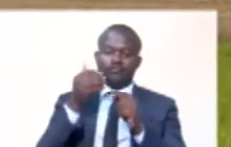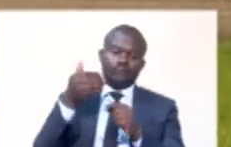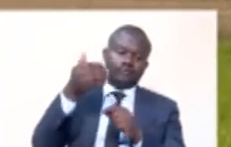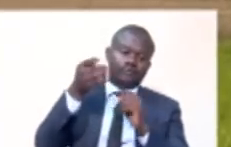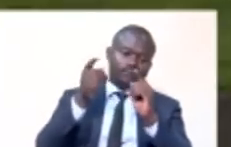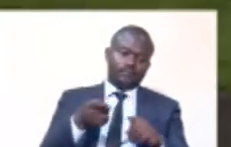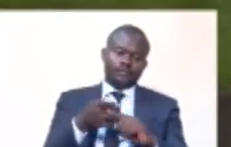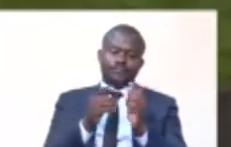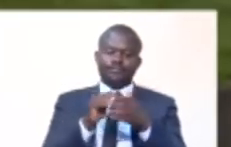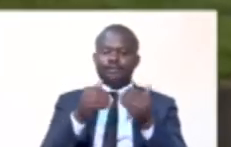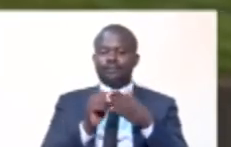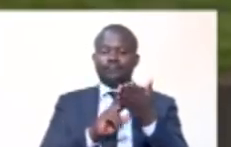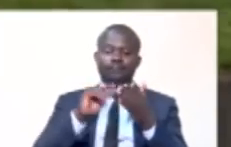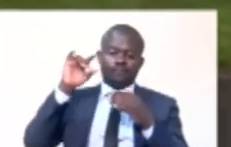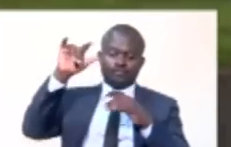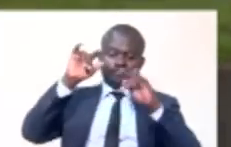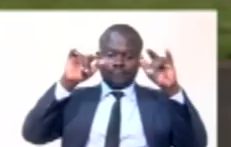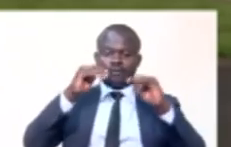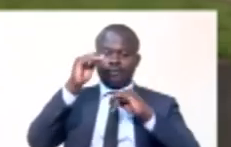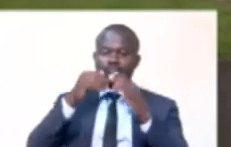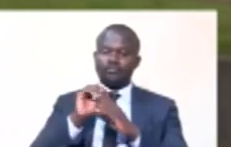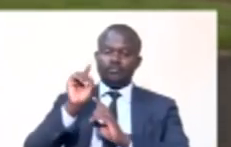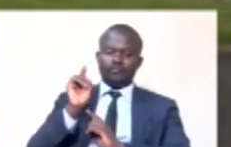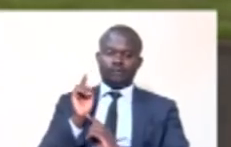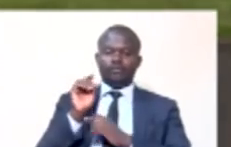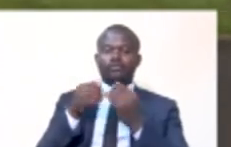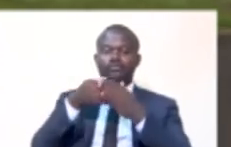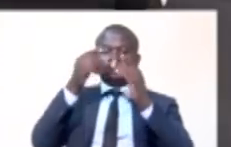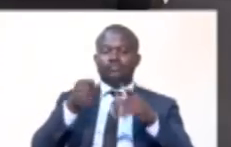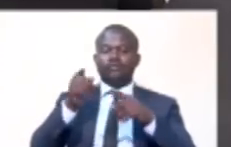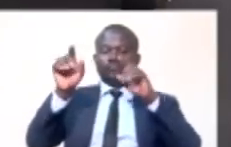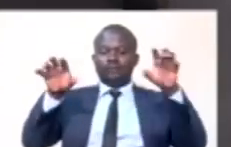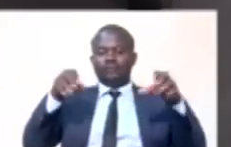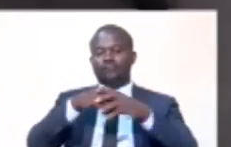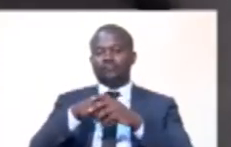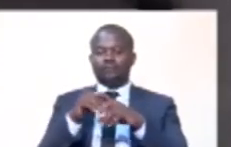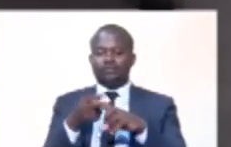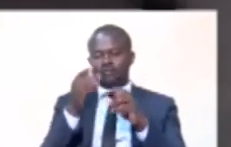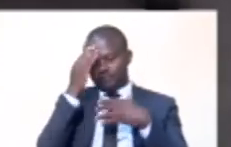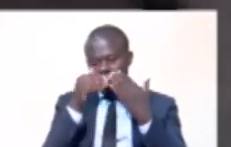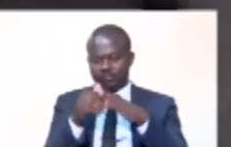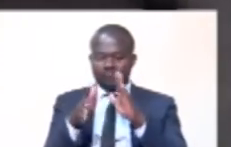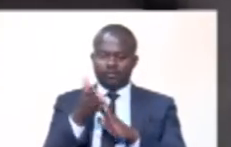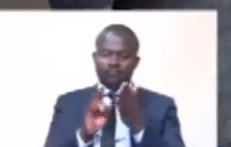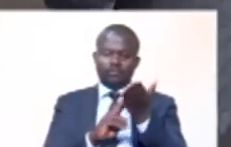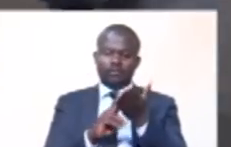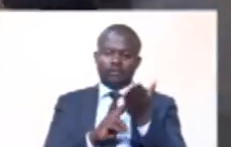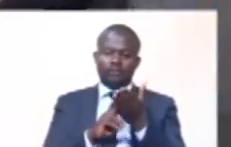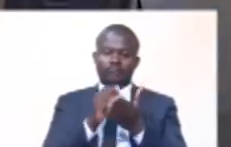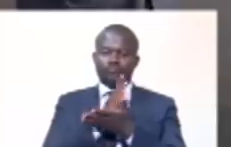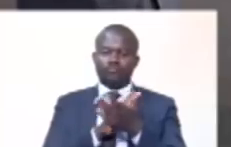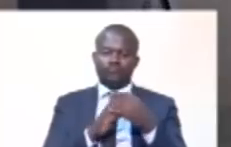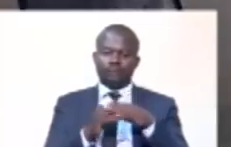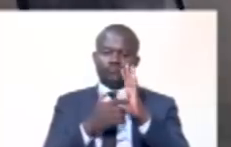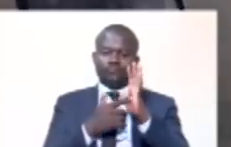ziboneka, ndetse hakiyambazwa na za kajugujugu z'inzego z'umutekano mu kuzigeza hirya no hino mu ntara kugira ngo zihite zikoreshwa kimwe mu